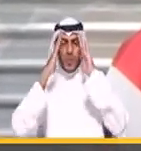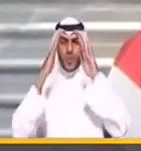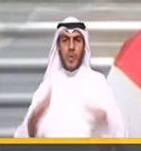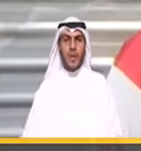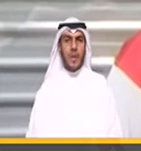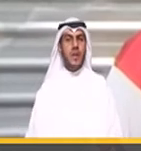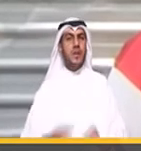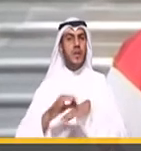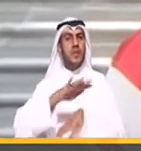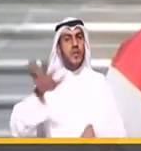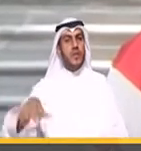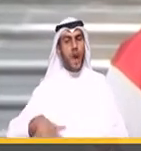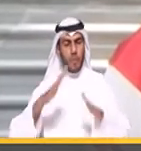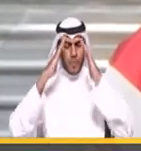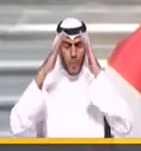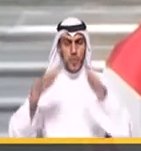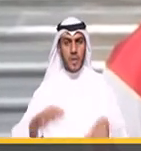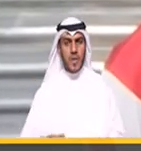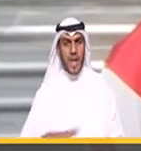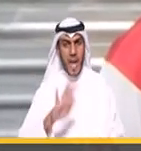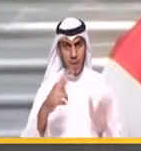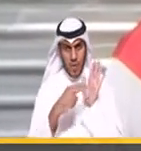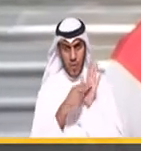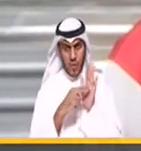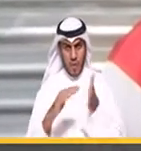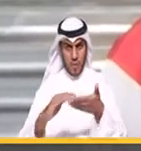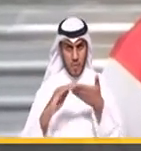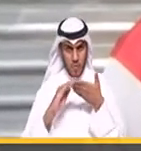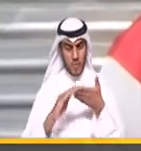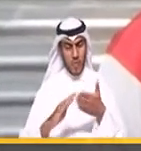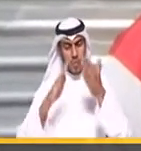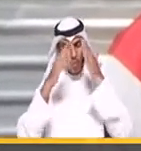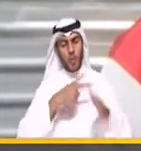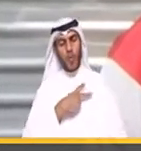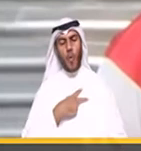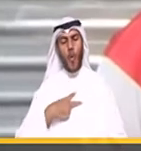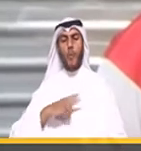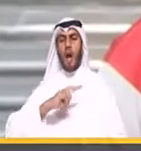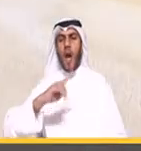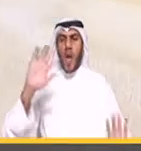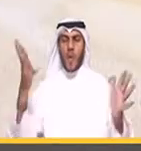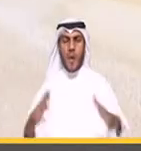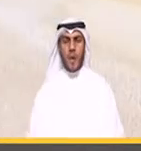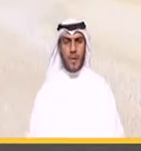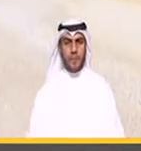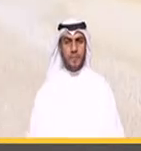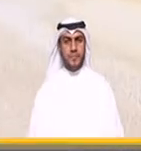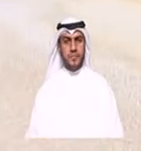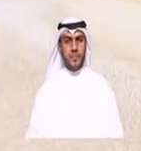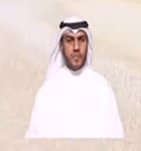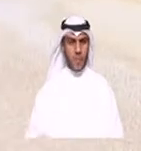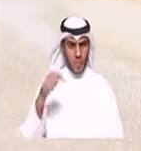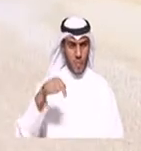الشعب السوري اي حكومه كانت اه نشكر اه دوله الكويت هنا ووسط